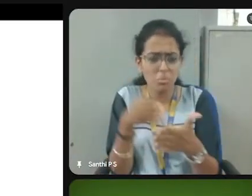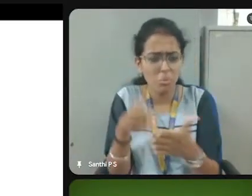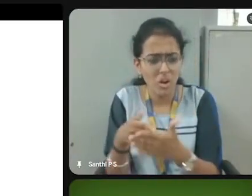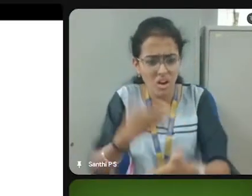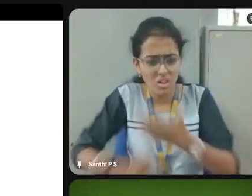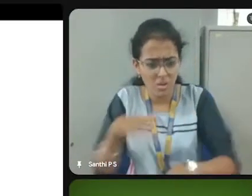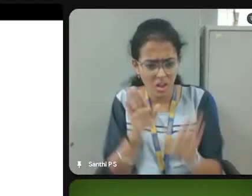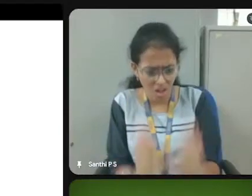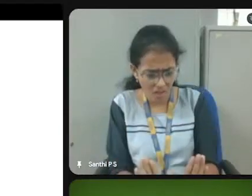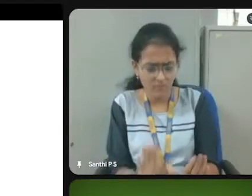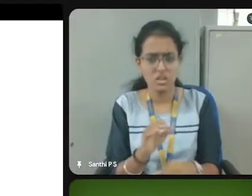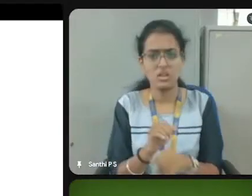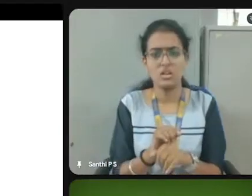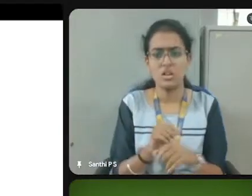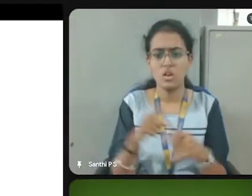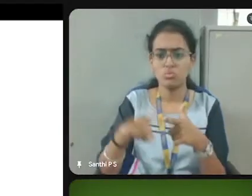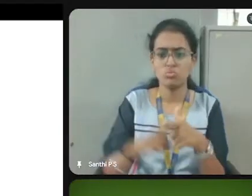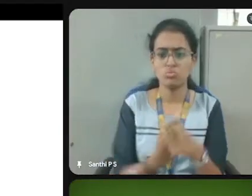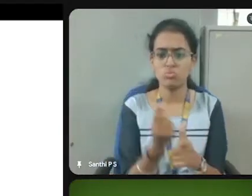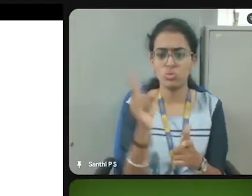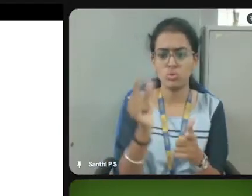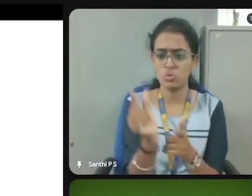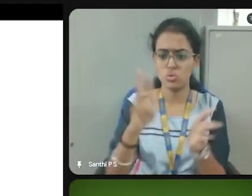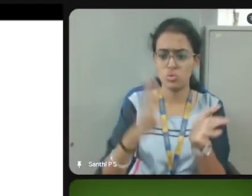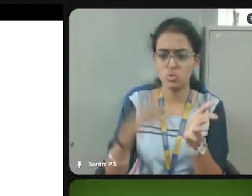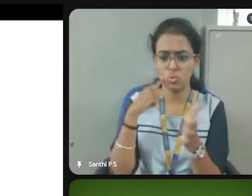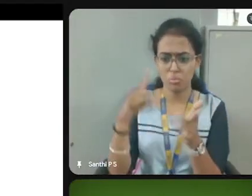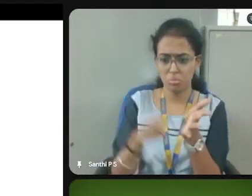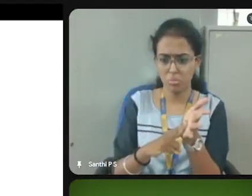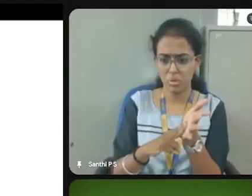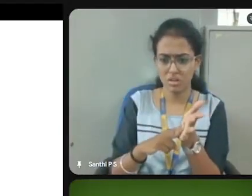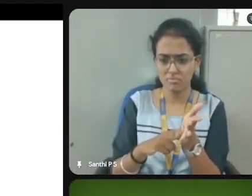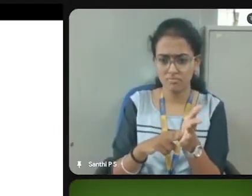എനിക്ക് തോന്നുന്നു മോസ്റ്റ് പ്രോബബ്ലി ജുമിൻ മാമിന് ആൻസർ പറയാൻ സാധിക്കും.